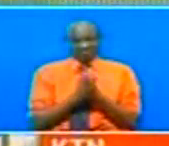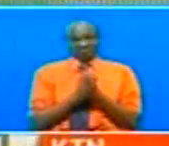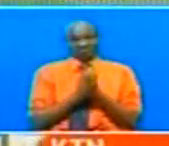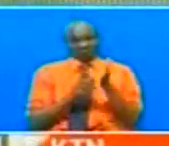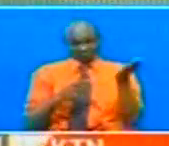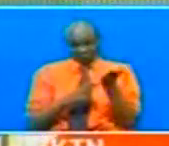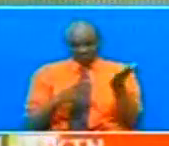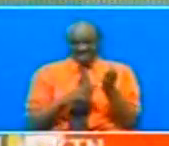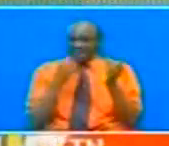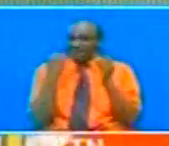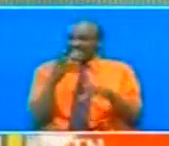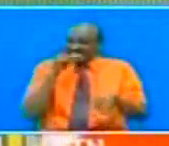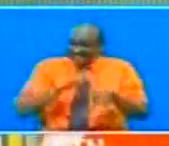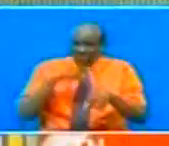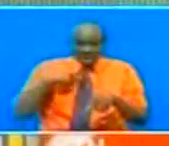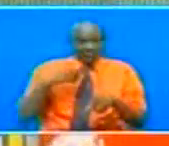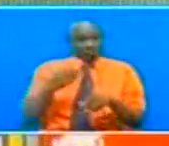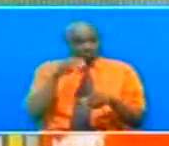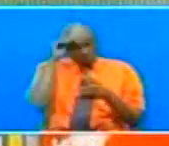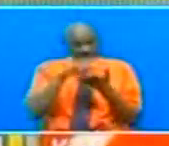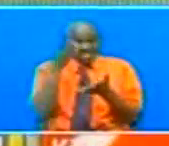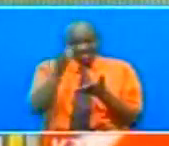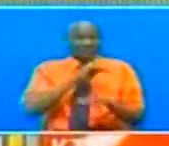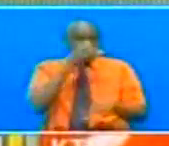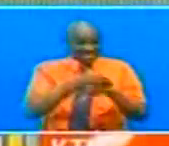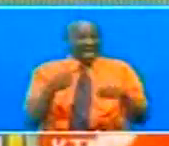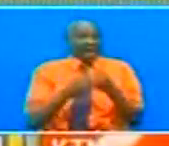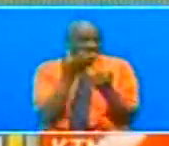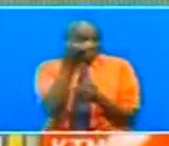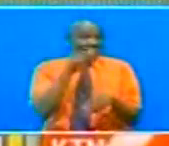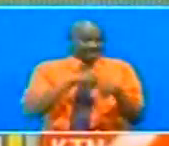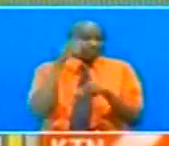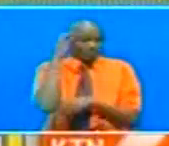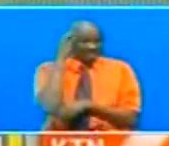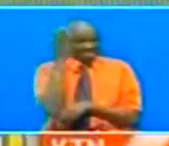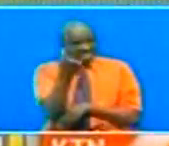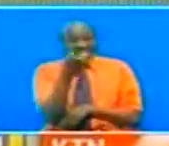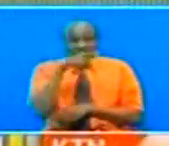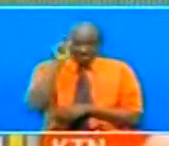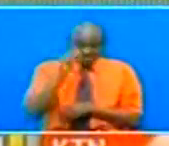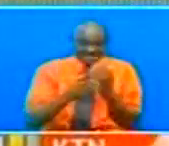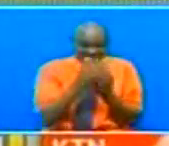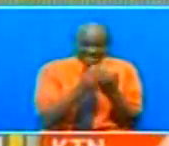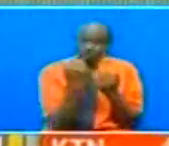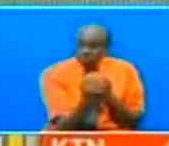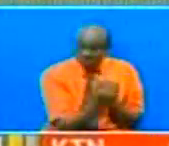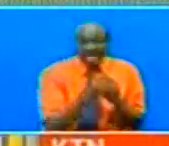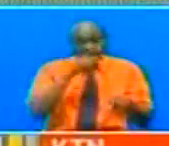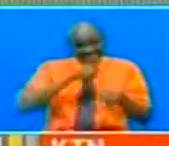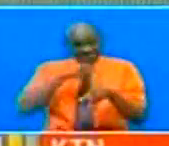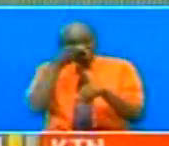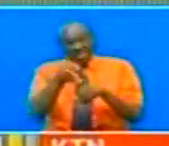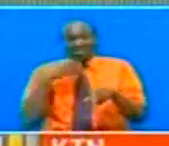kupata ujauzito sio geni. Wengi hujipata katika hali ya kutatanisha kwa sababu wanafaa kulea mimba na watoto na hali